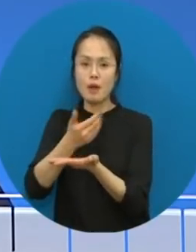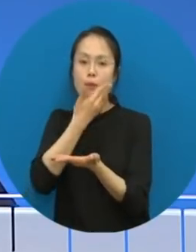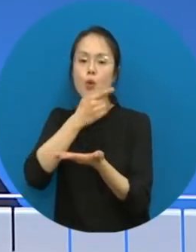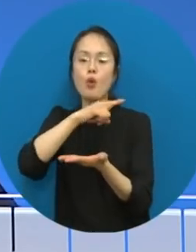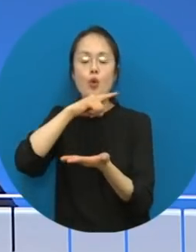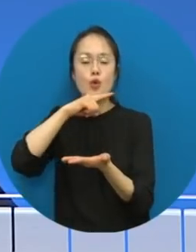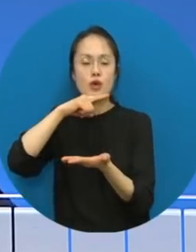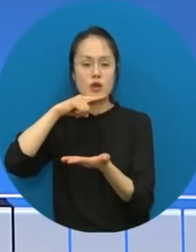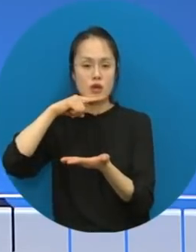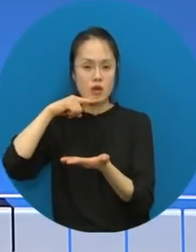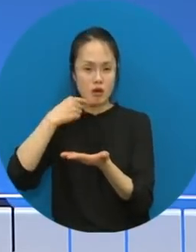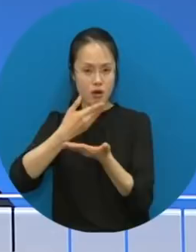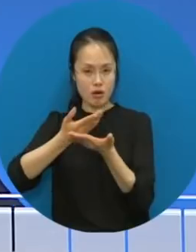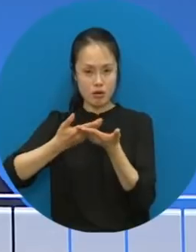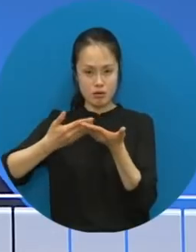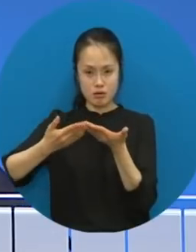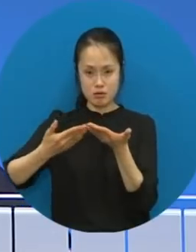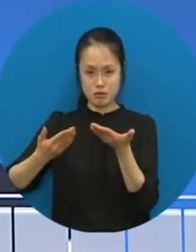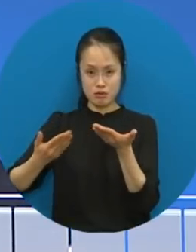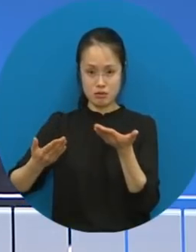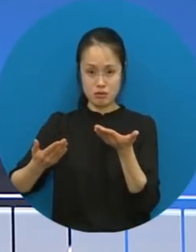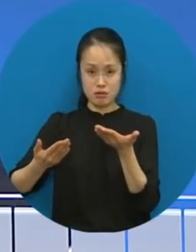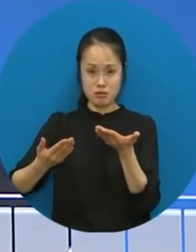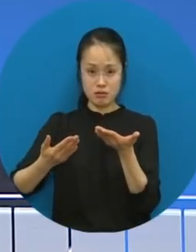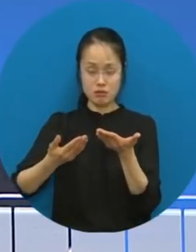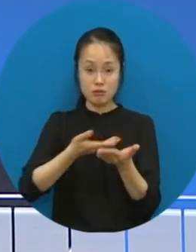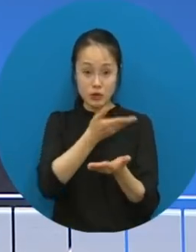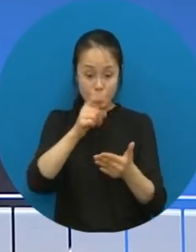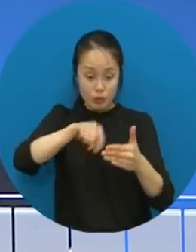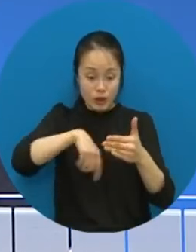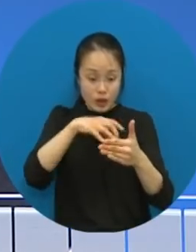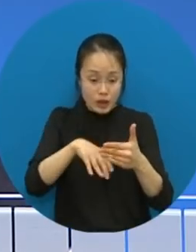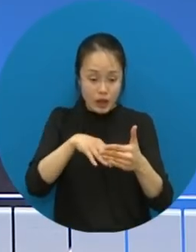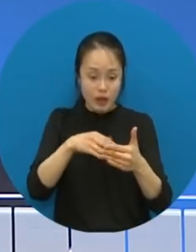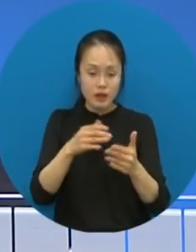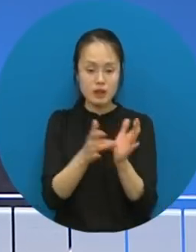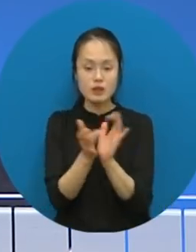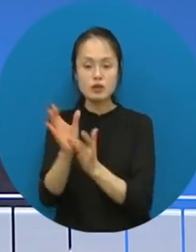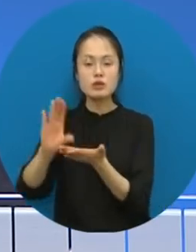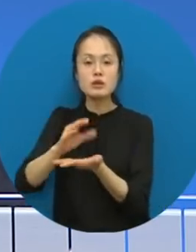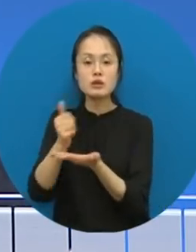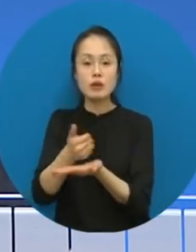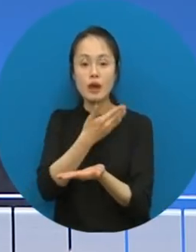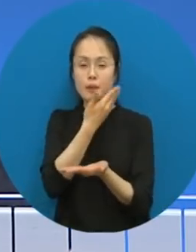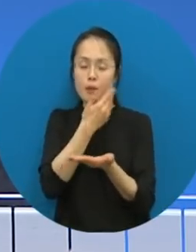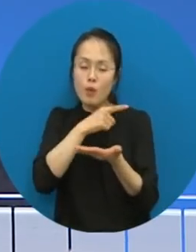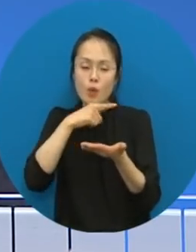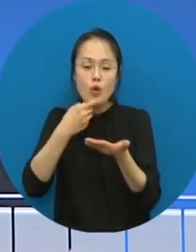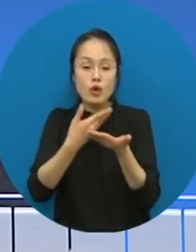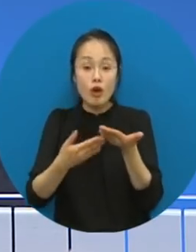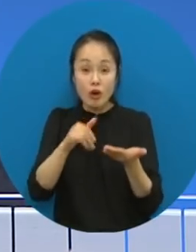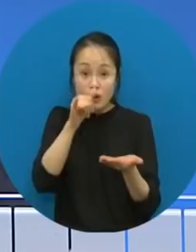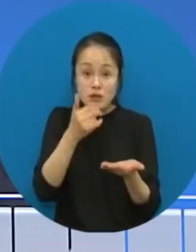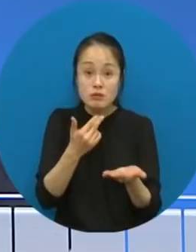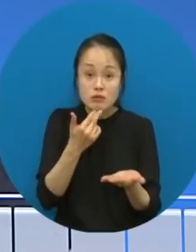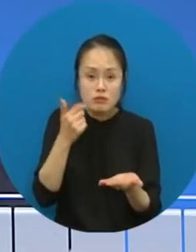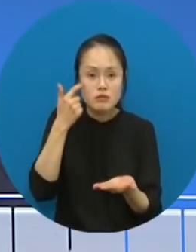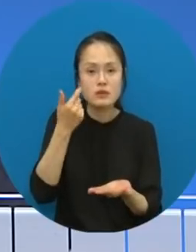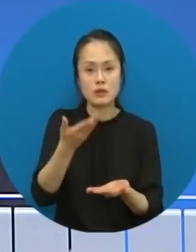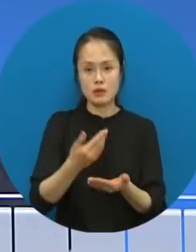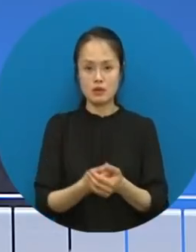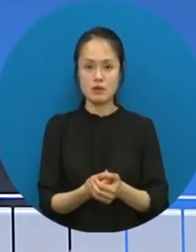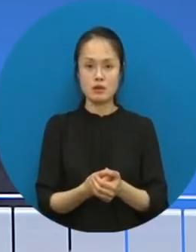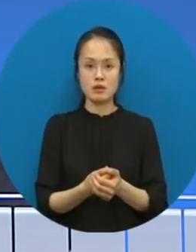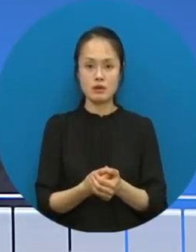여러분 안에 그 즙이 서려 있습니까? 하나님의 거룩한 피즙이 있습니까? 그리스도의 약속이 서려